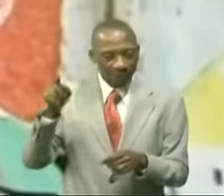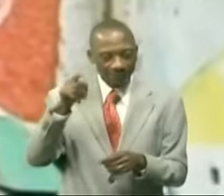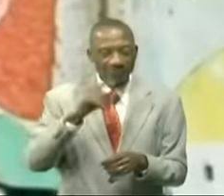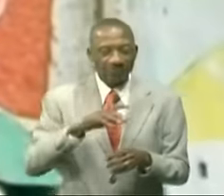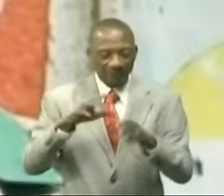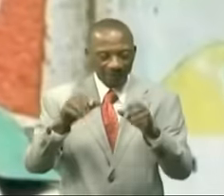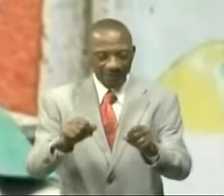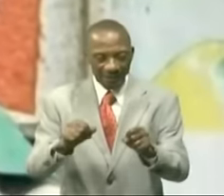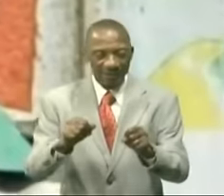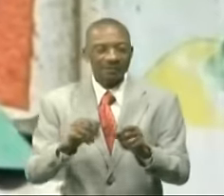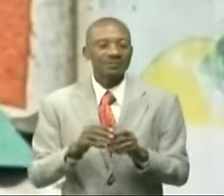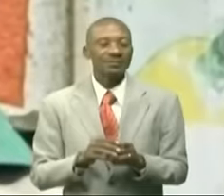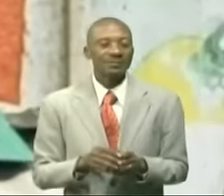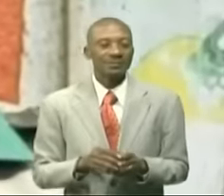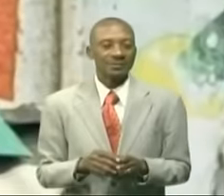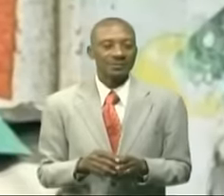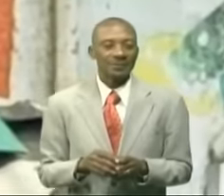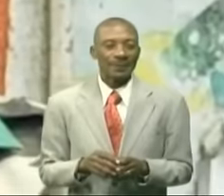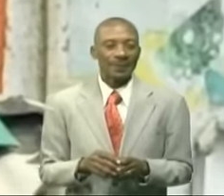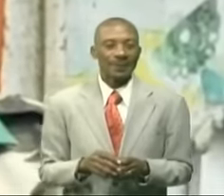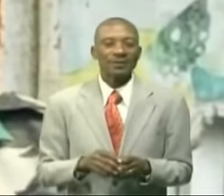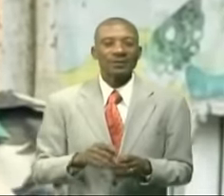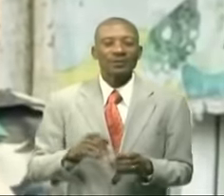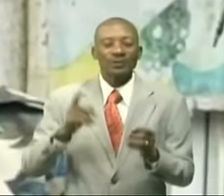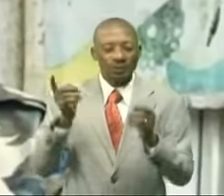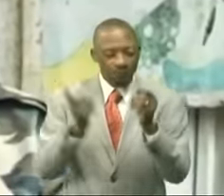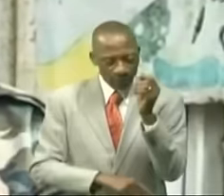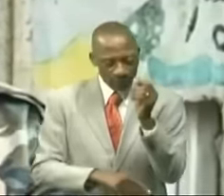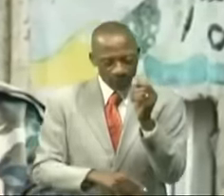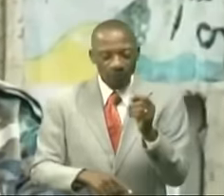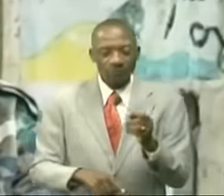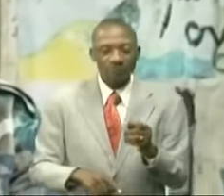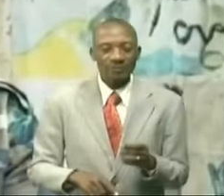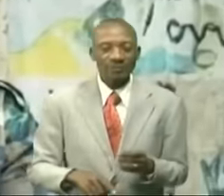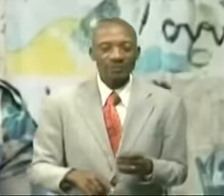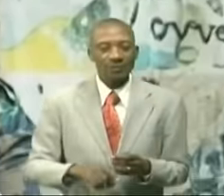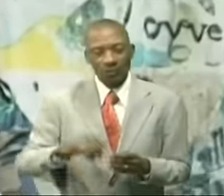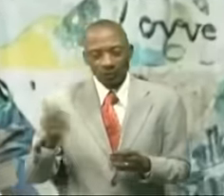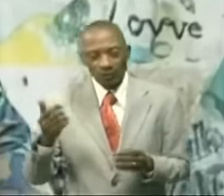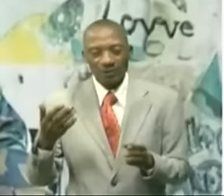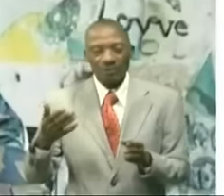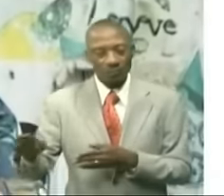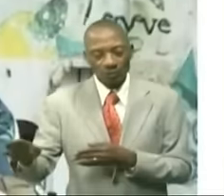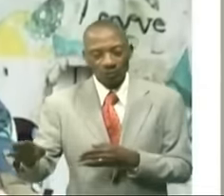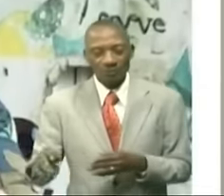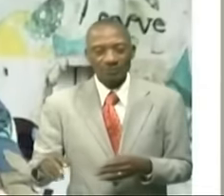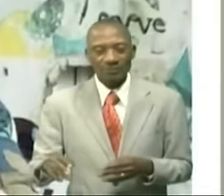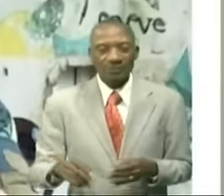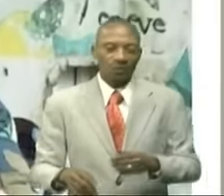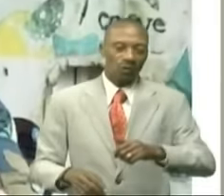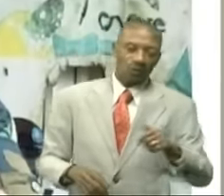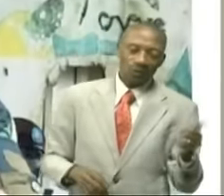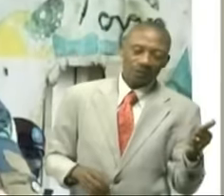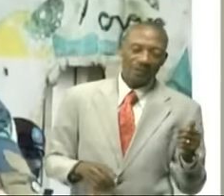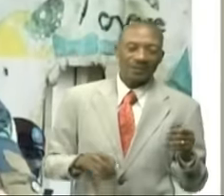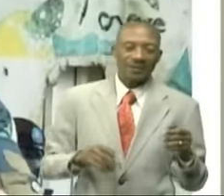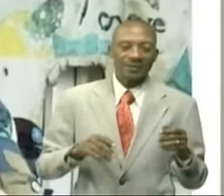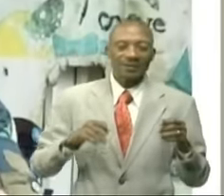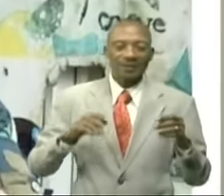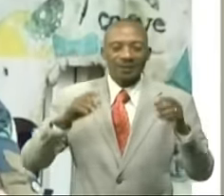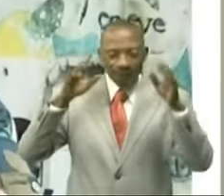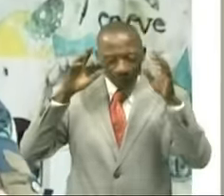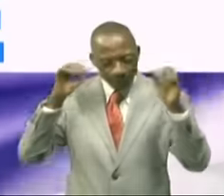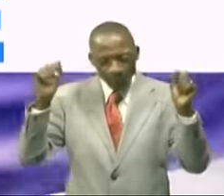complices, tous condamnés à la peine de mort par contumace pour des crimes de guerre, participation à un mouvement insurrectionnel